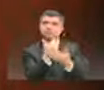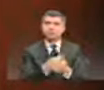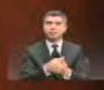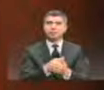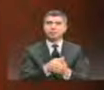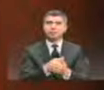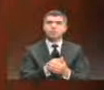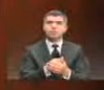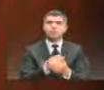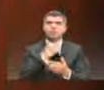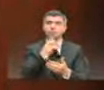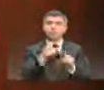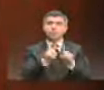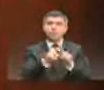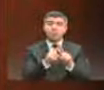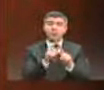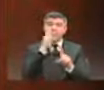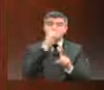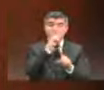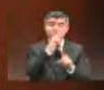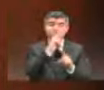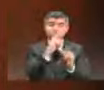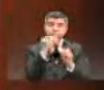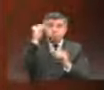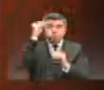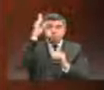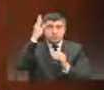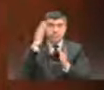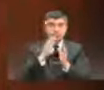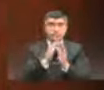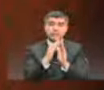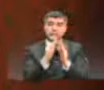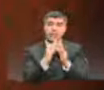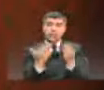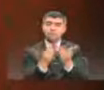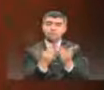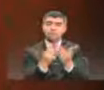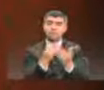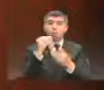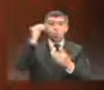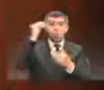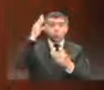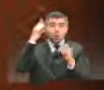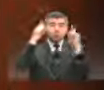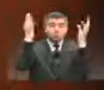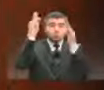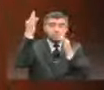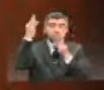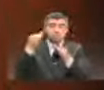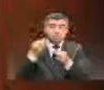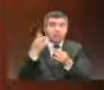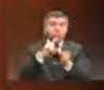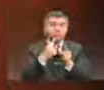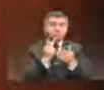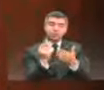هناك السرقة الأدبية بخصوص مواضع الماستير والدكتورة. البحث العلمي محدود، الميزانية